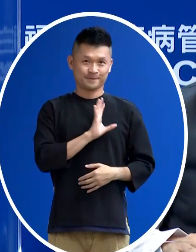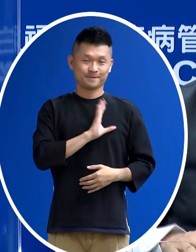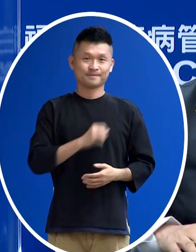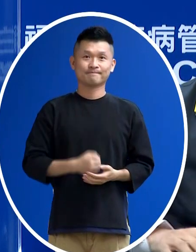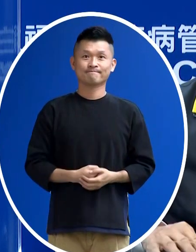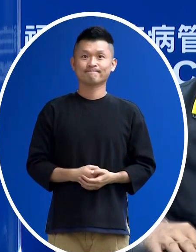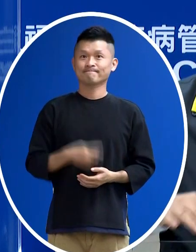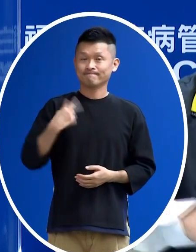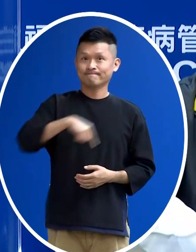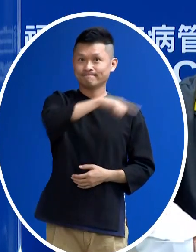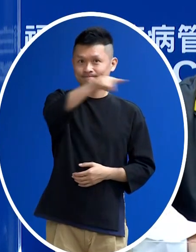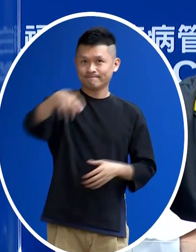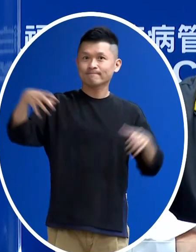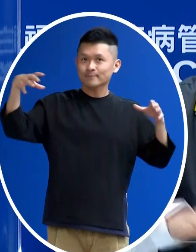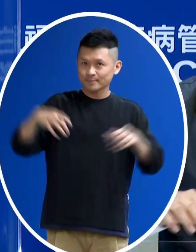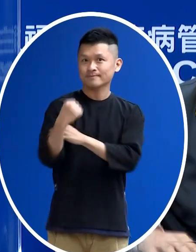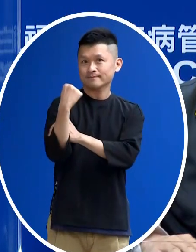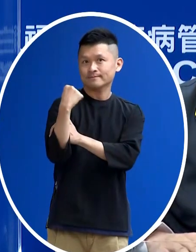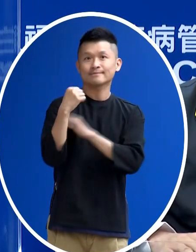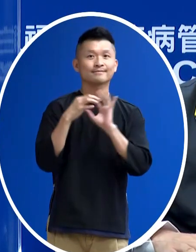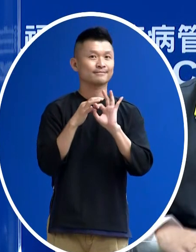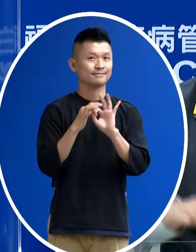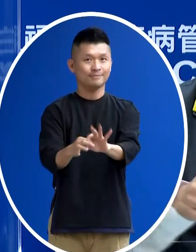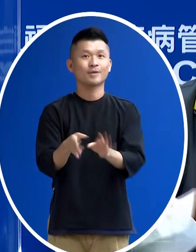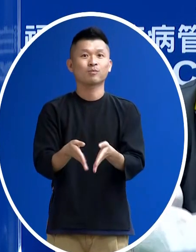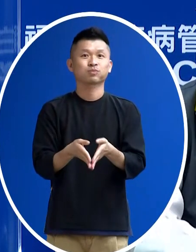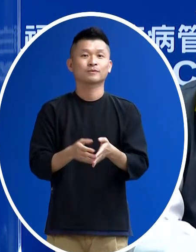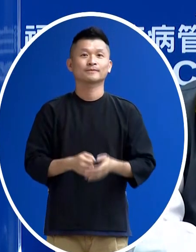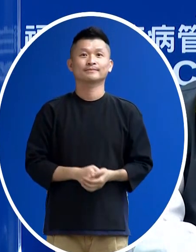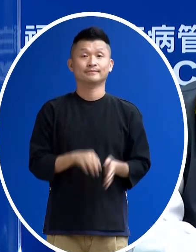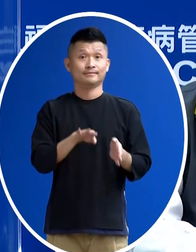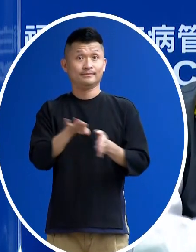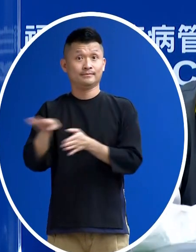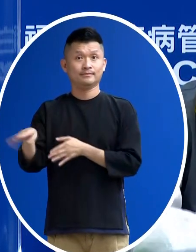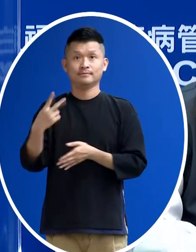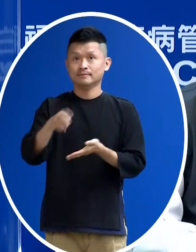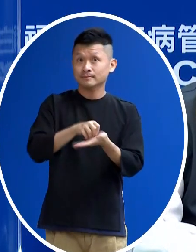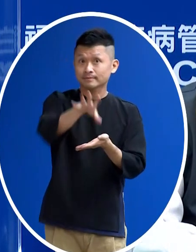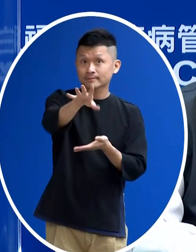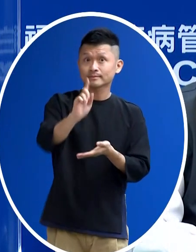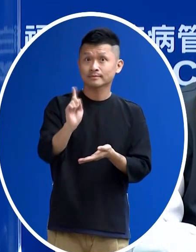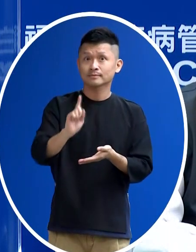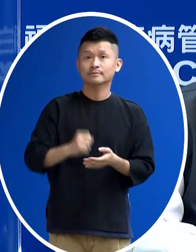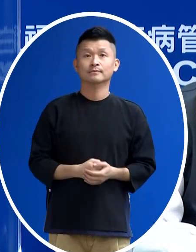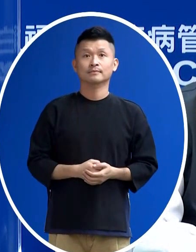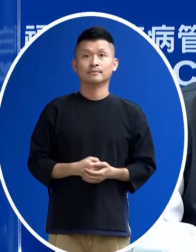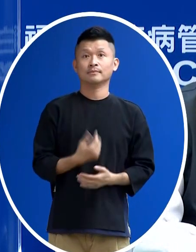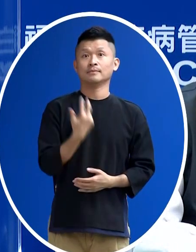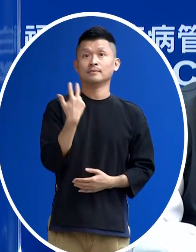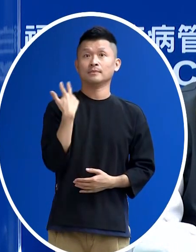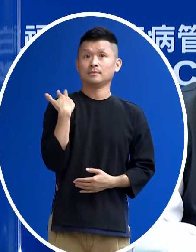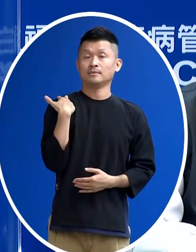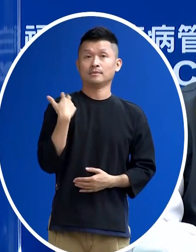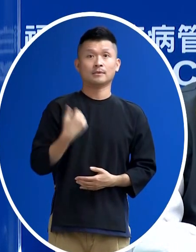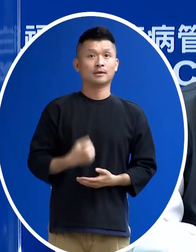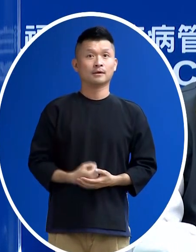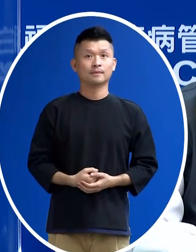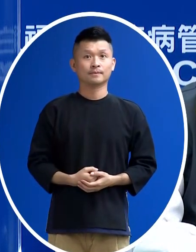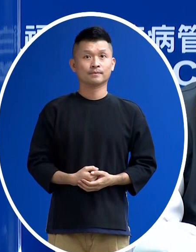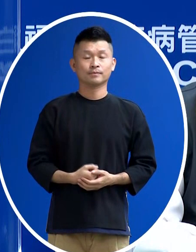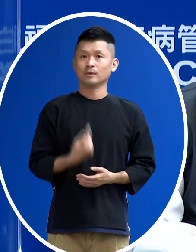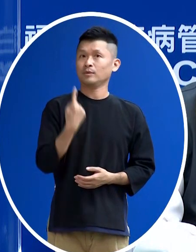也需要大家继续来努力。好，另外一个跟大家报告的就是说，我们在上个礼拜，我们